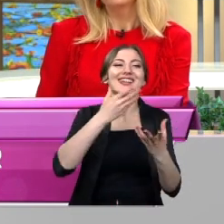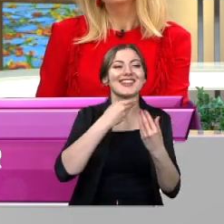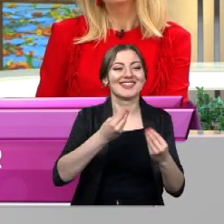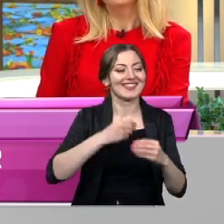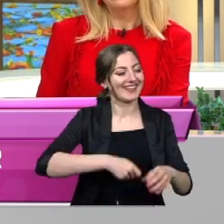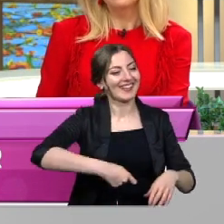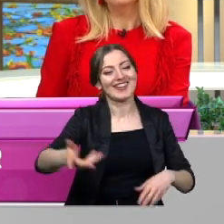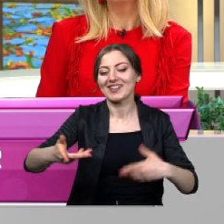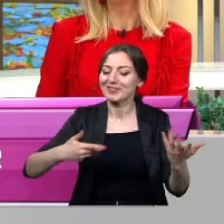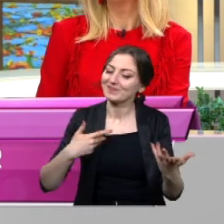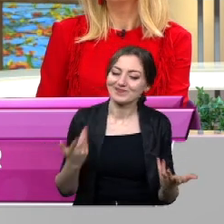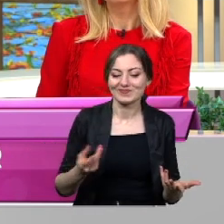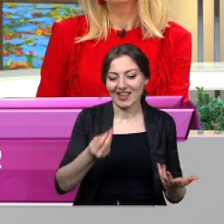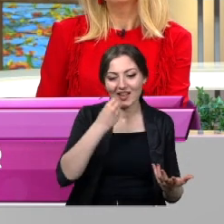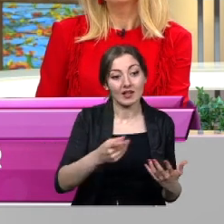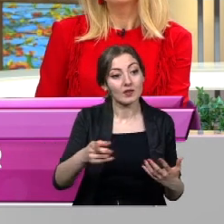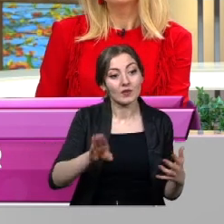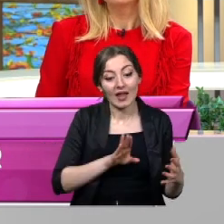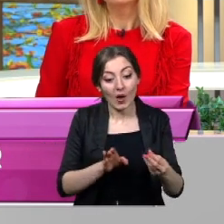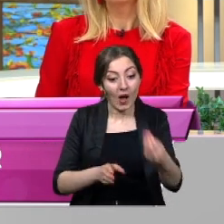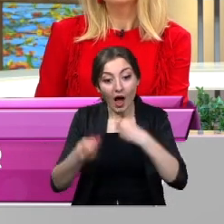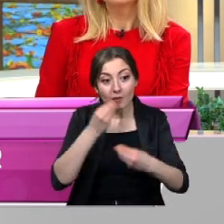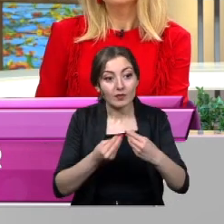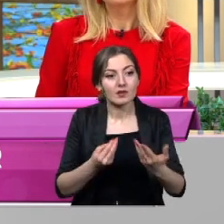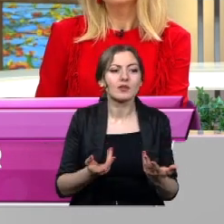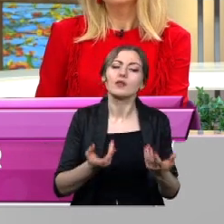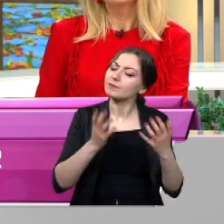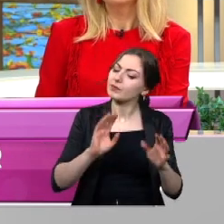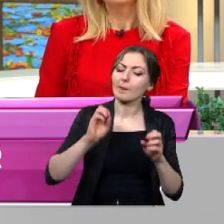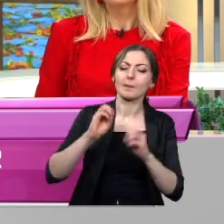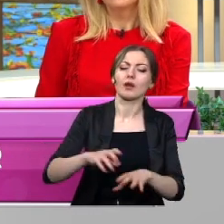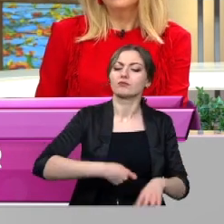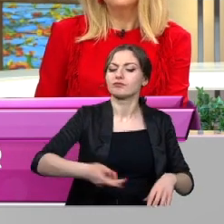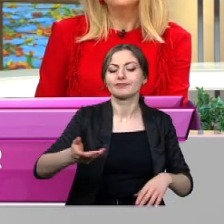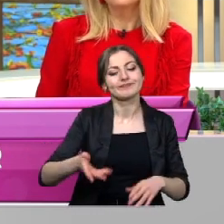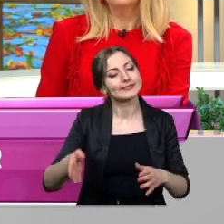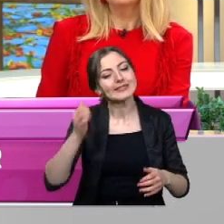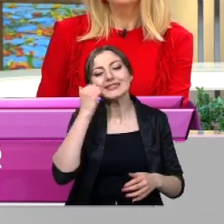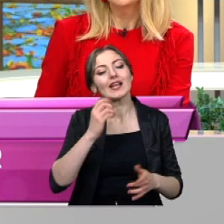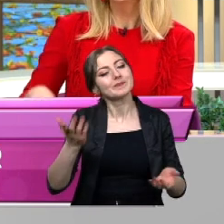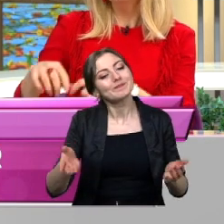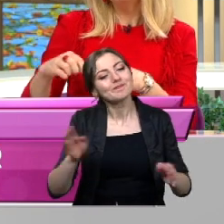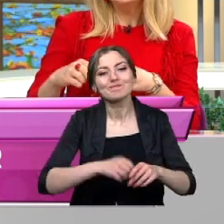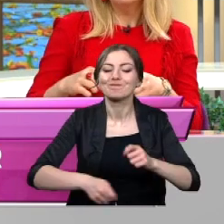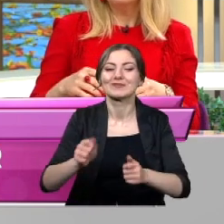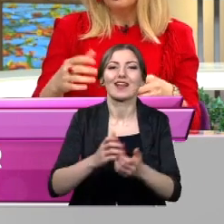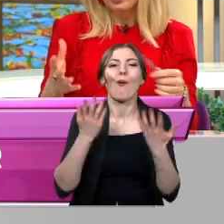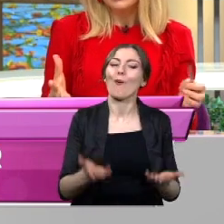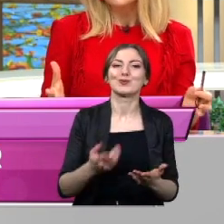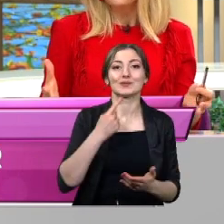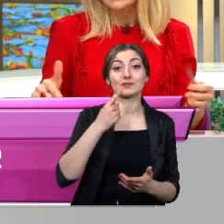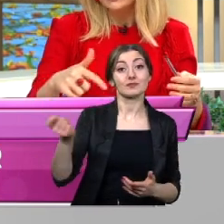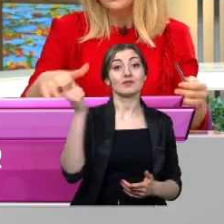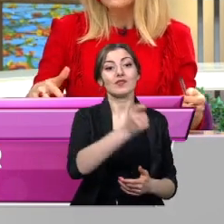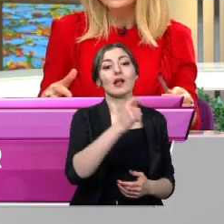büyük bir örtü açıyordum yemek yerken Oğlum yemek yerken dağıtsın sorun değil örtülü kaldırıyorum bizim gibi oluyorum meçüş Size o